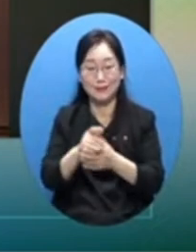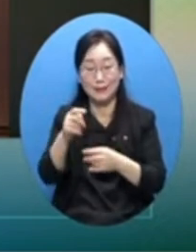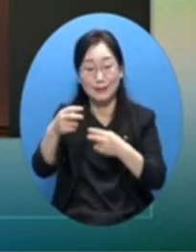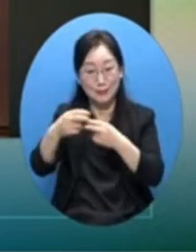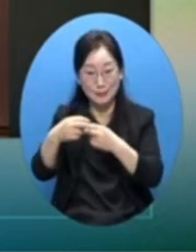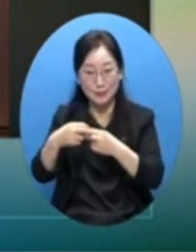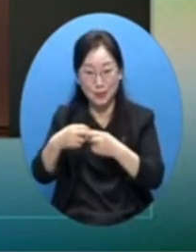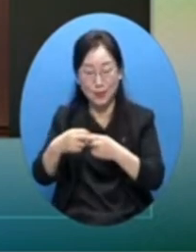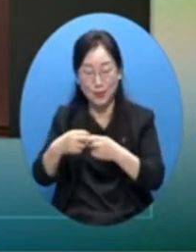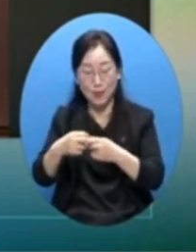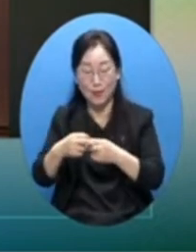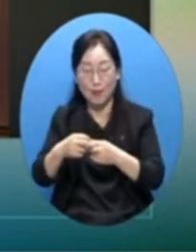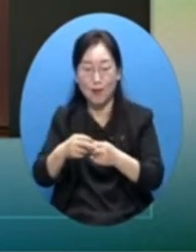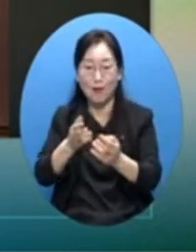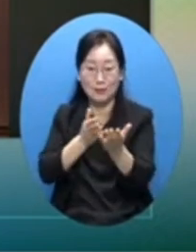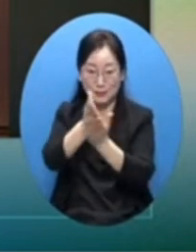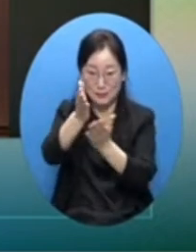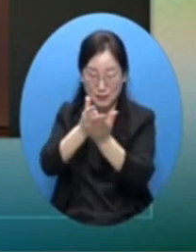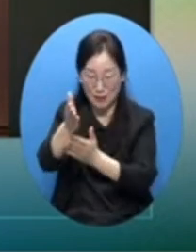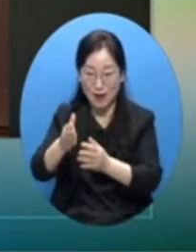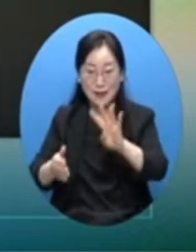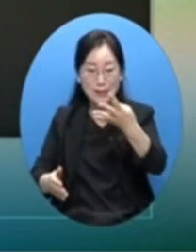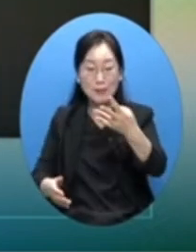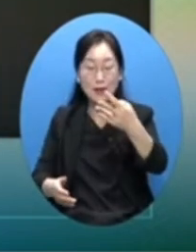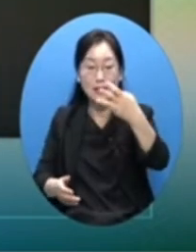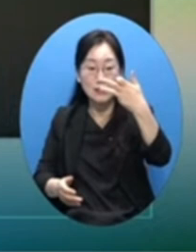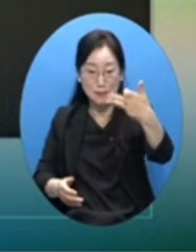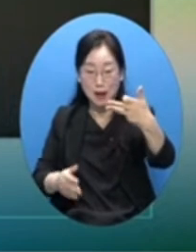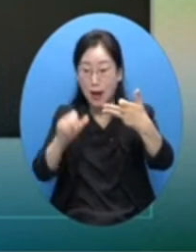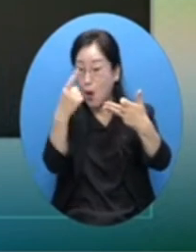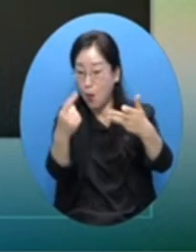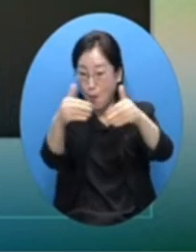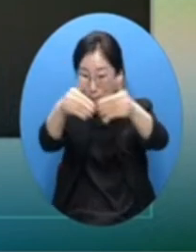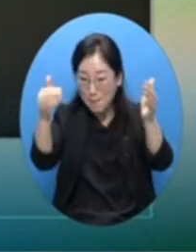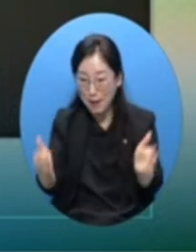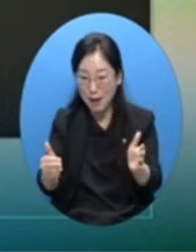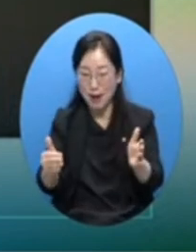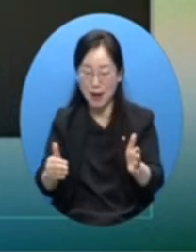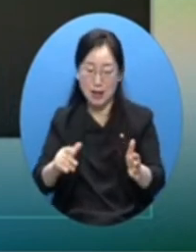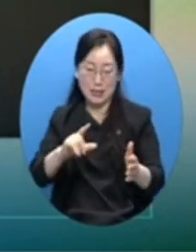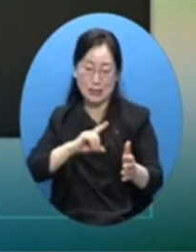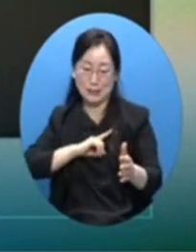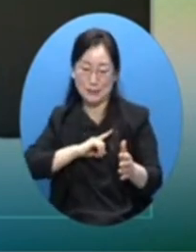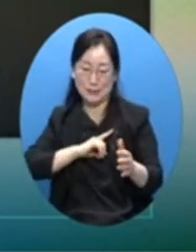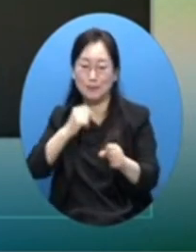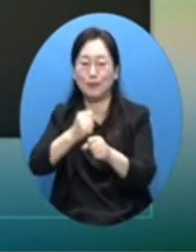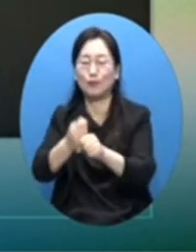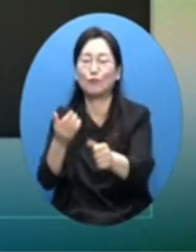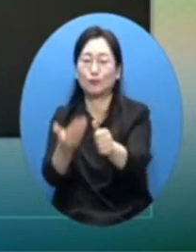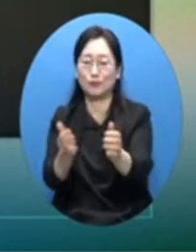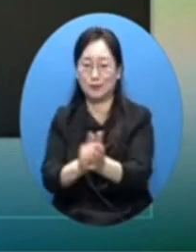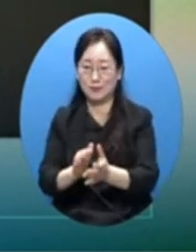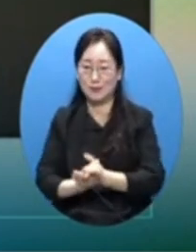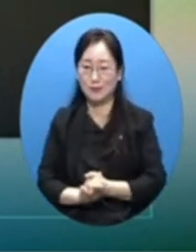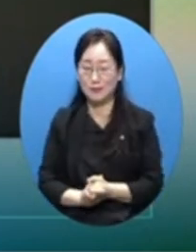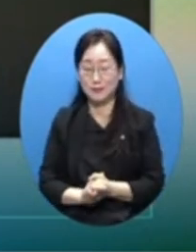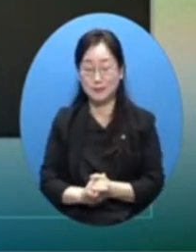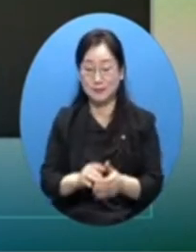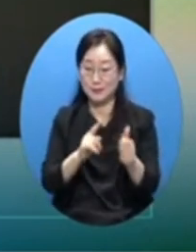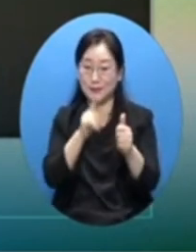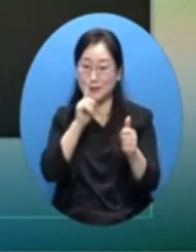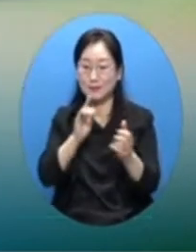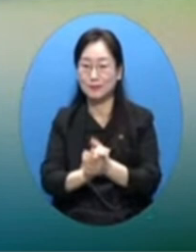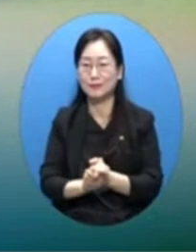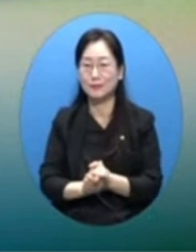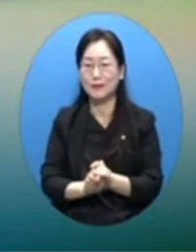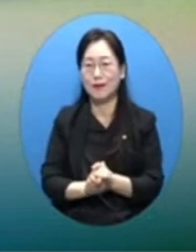고려대 의료원은 의과대학 418호를 윤주원 강의실로 명명하여 윤 원장의 뜻을 기리고 있습니다. 윤 원장은 이렇게 말합니다.